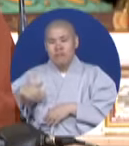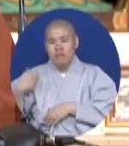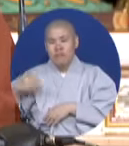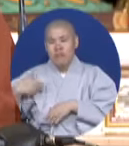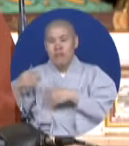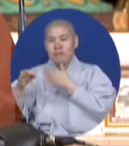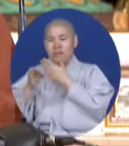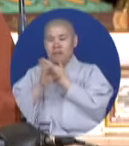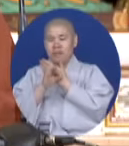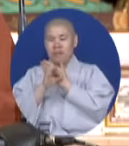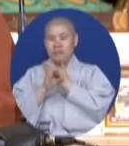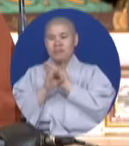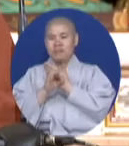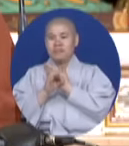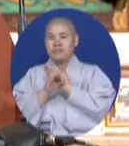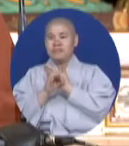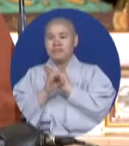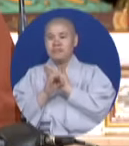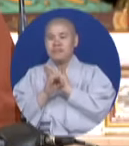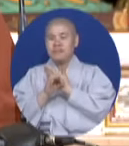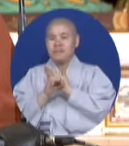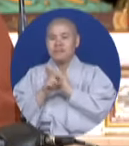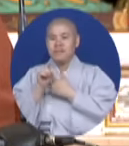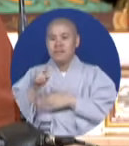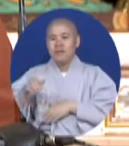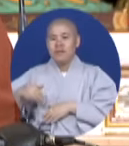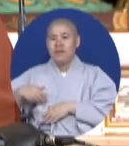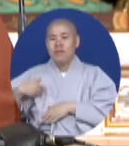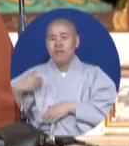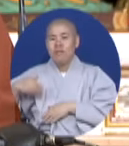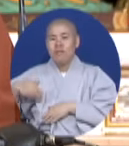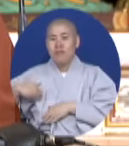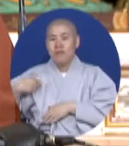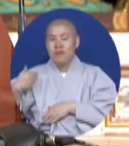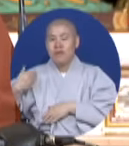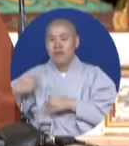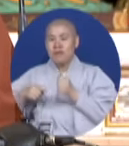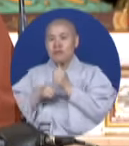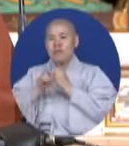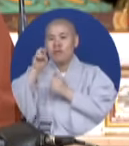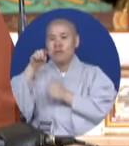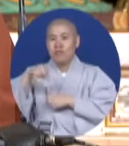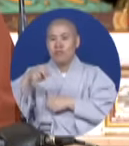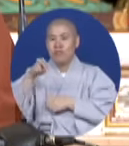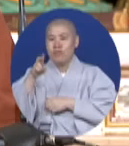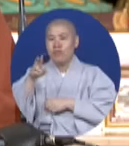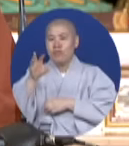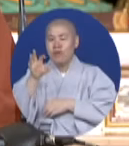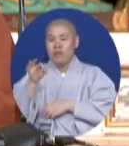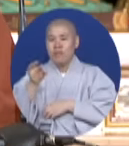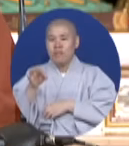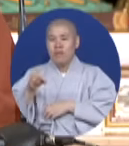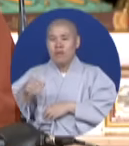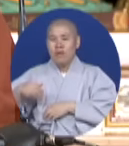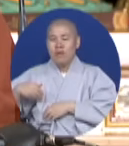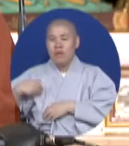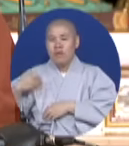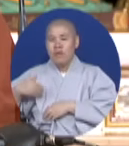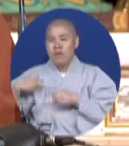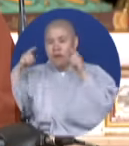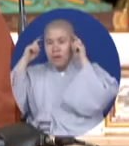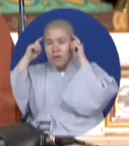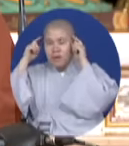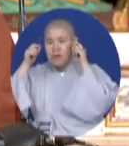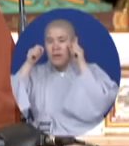모르면 그 모른다라는 걸 무명이라고 그러고 모른다라는 걸 깨닫지 못했다고